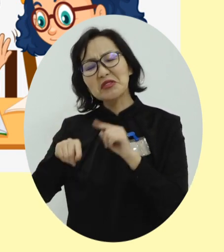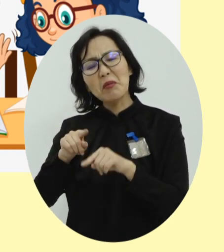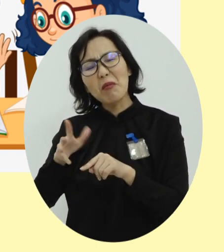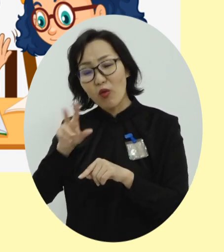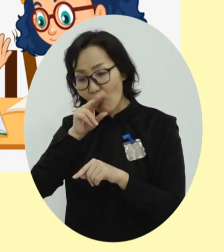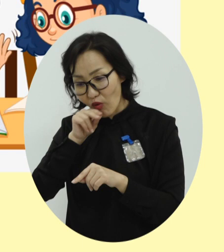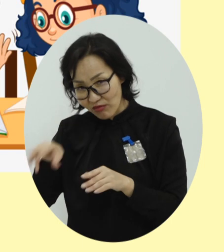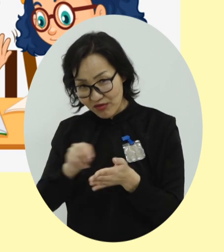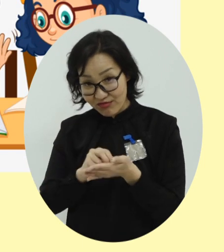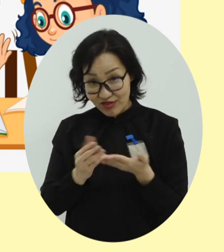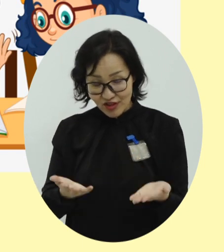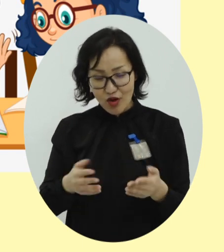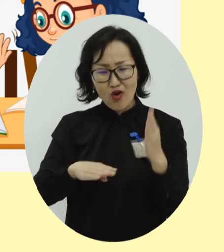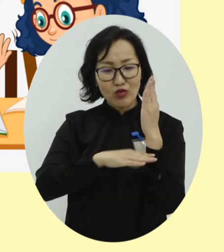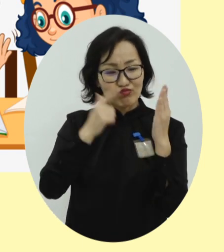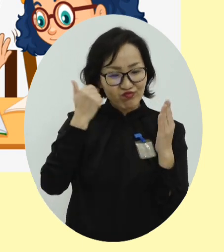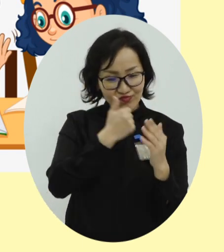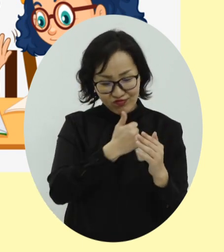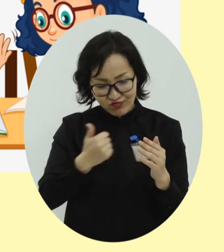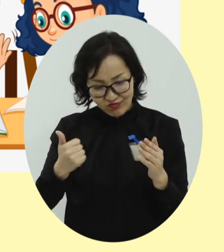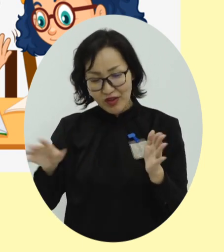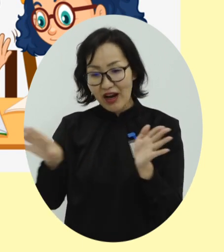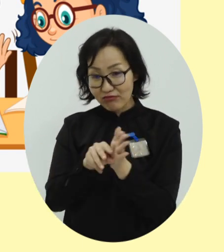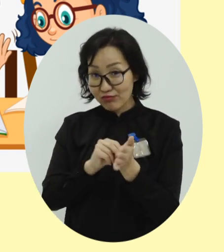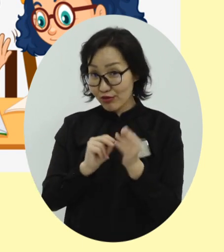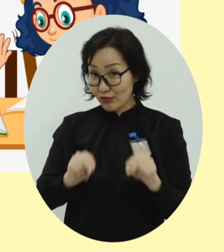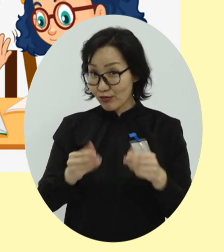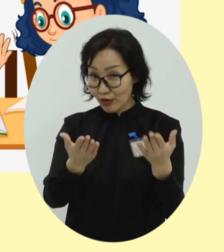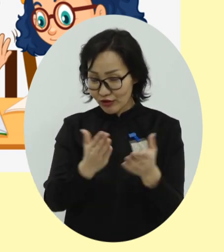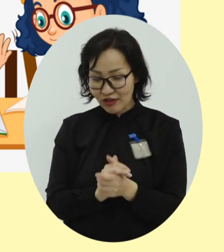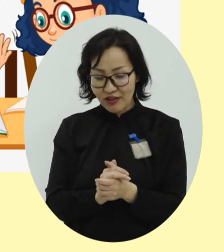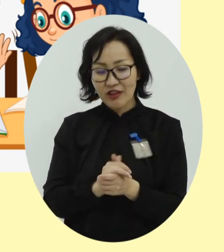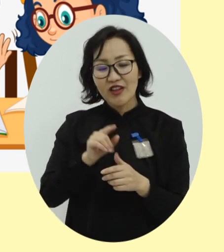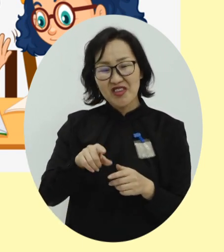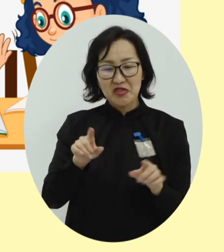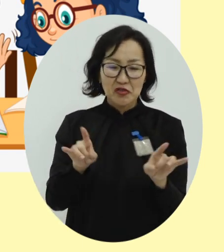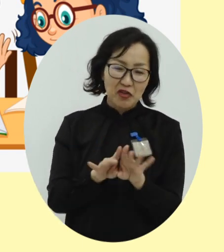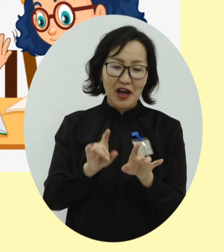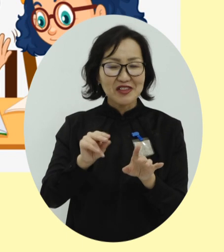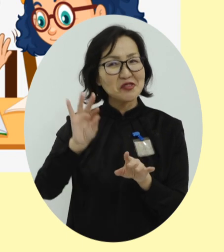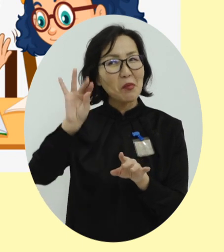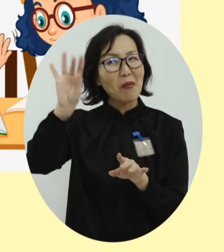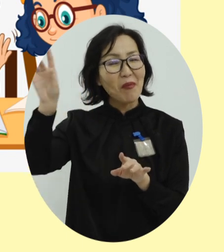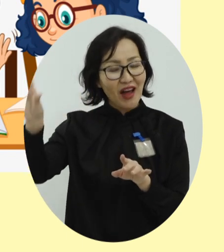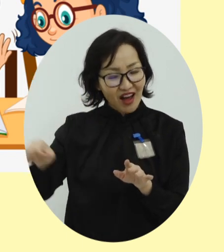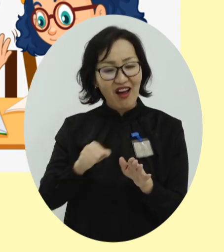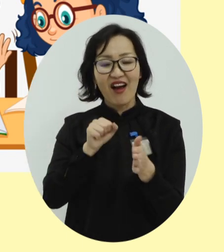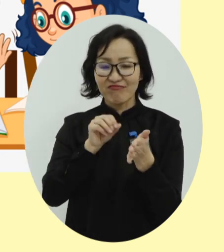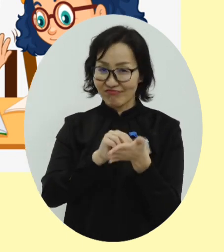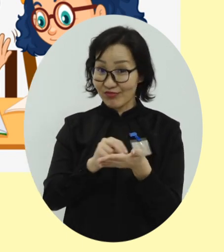бичдэг байна. Өдөр тутмын үйл явдлаа бичиж болно. Мөн сонин хачин үйл